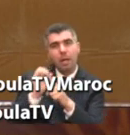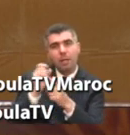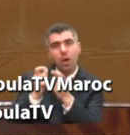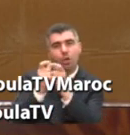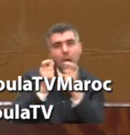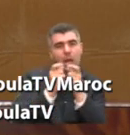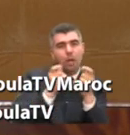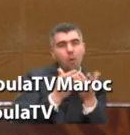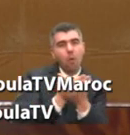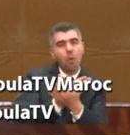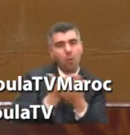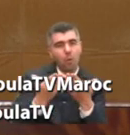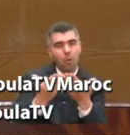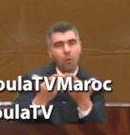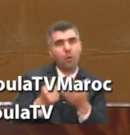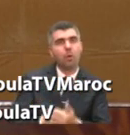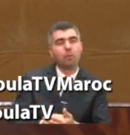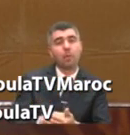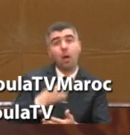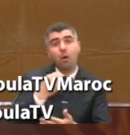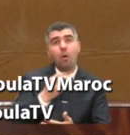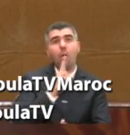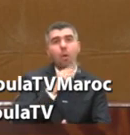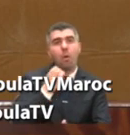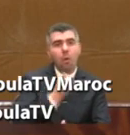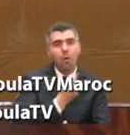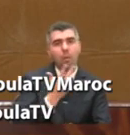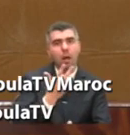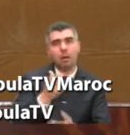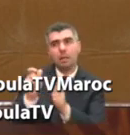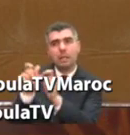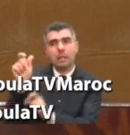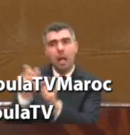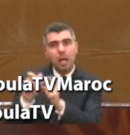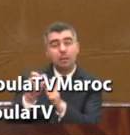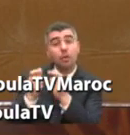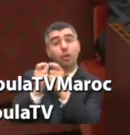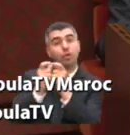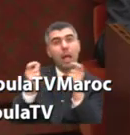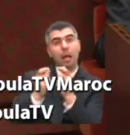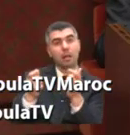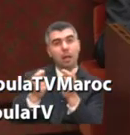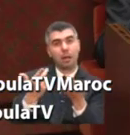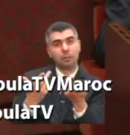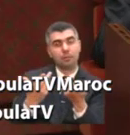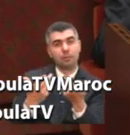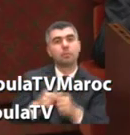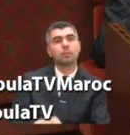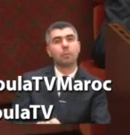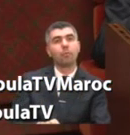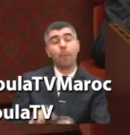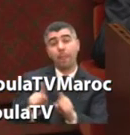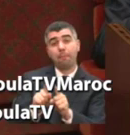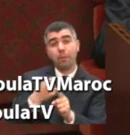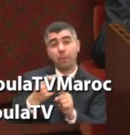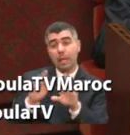لكن سيد الوزير تكلمتي على الحكومة وتكلمتي على المواطن، هناك أيضا الشركات، والشركات جبنا واحد المجموعة توصيات